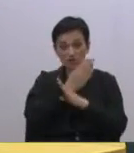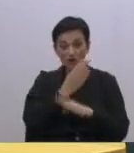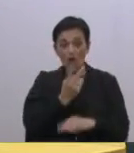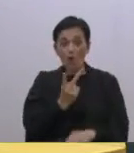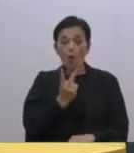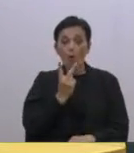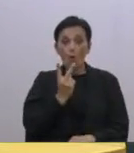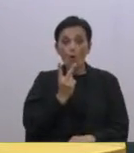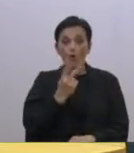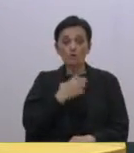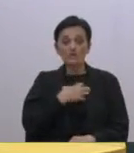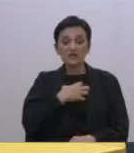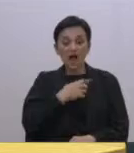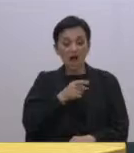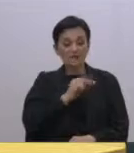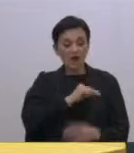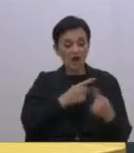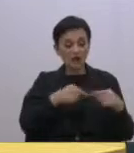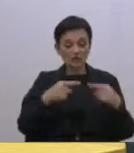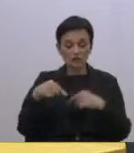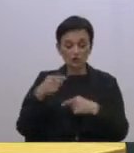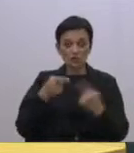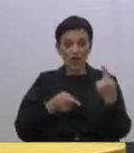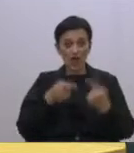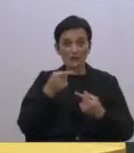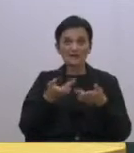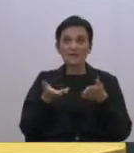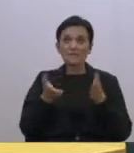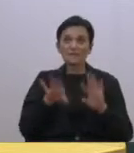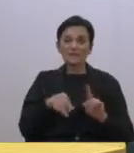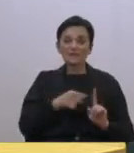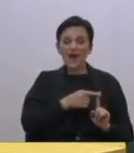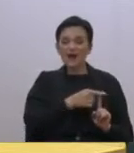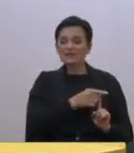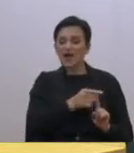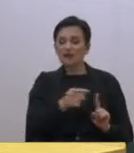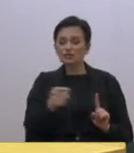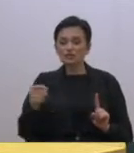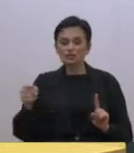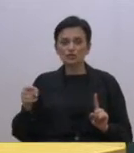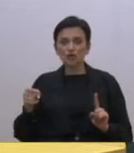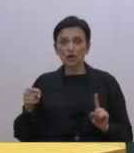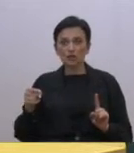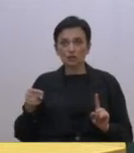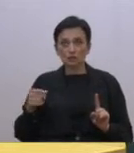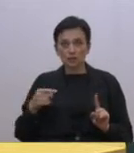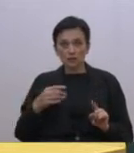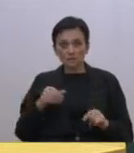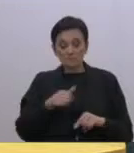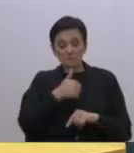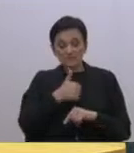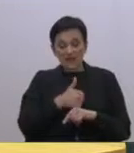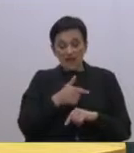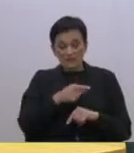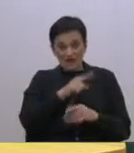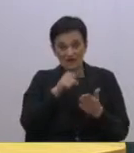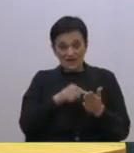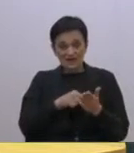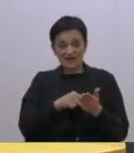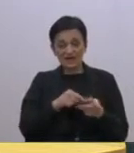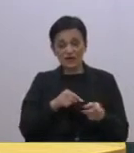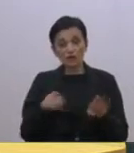ინსტიტუტს ებრძვიან. ყველაფერი დანარჩენი ასე თუ ისე ამ მთავარ საკითხებთან შედარებით